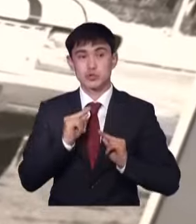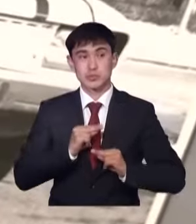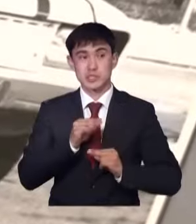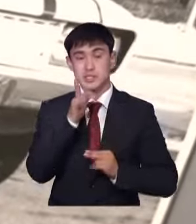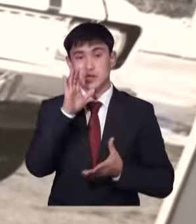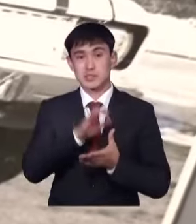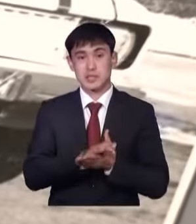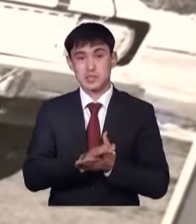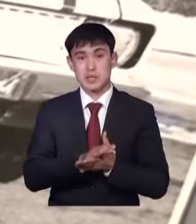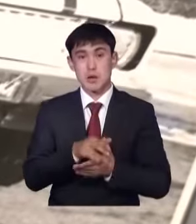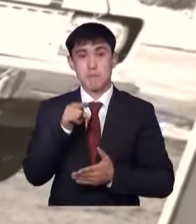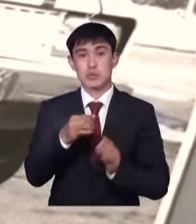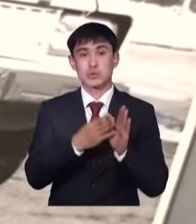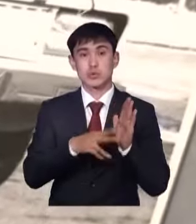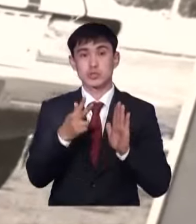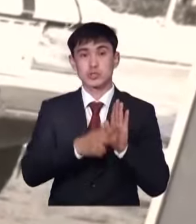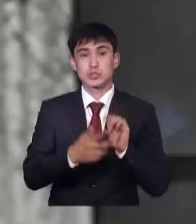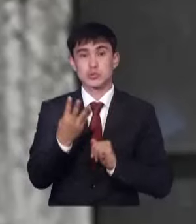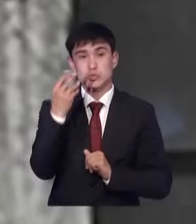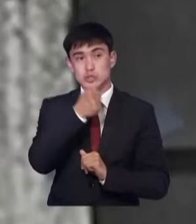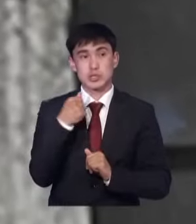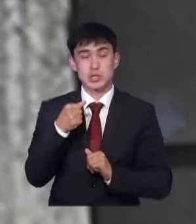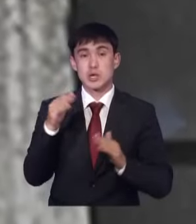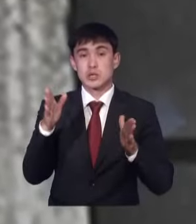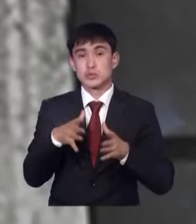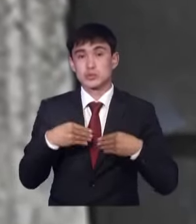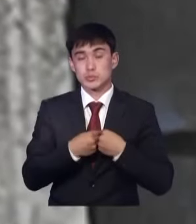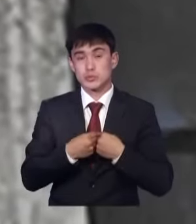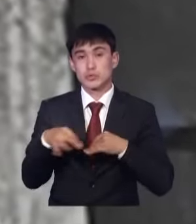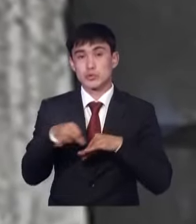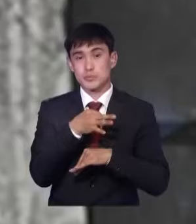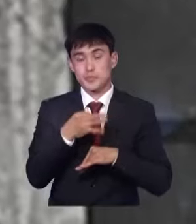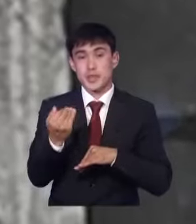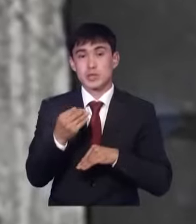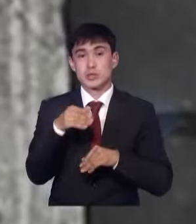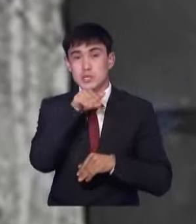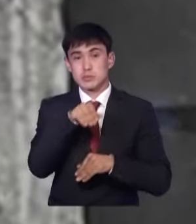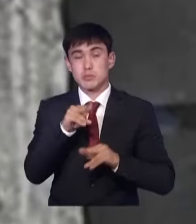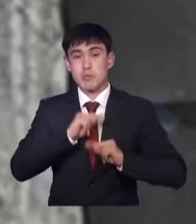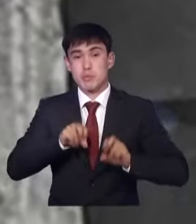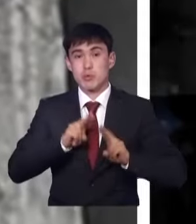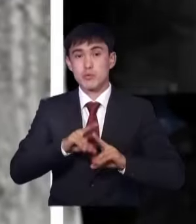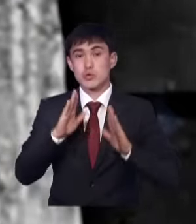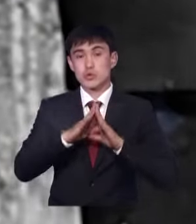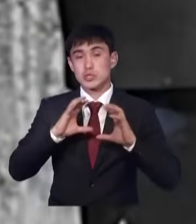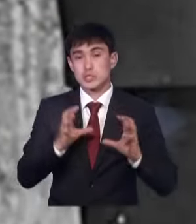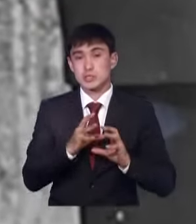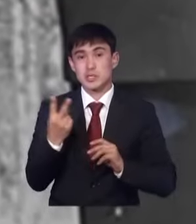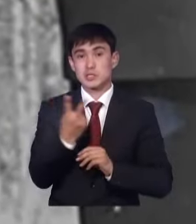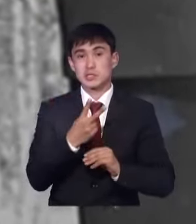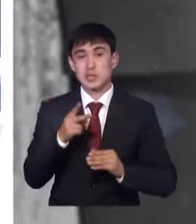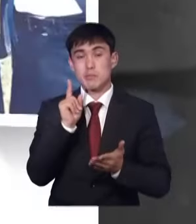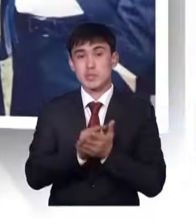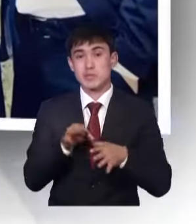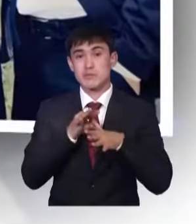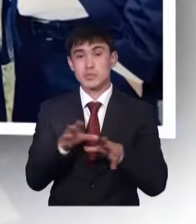барысында танысқан. Сөйтіп 1984 жылы шаңырақ көтерді. Жұмыста кәсіби маман боп, үйде жанашыр адам боп, екі жақтағы міндетін қатар